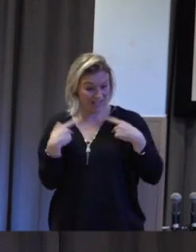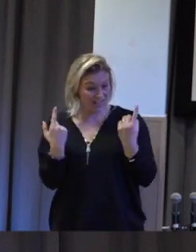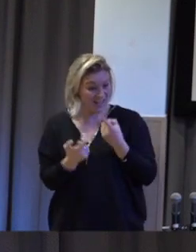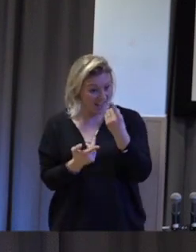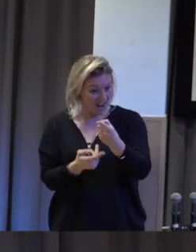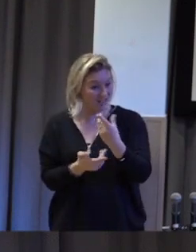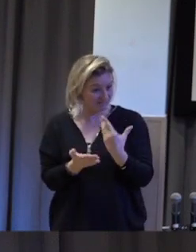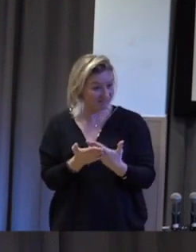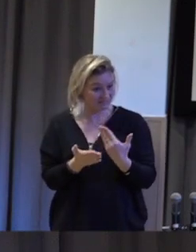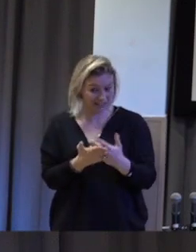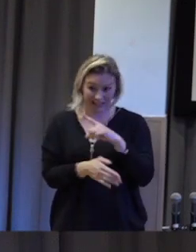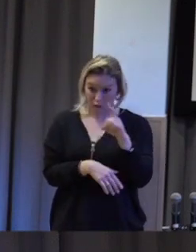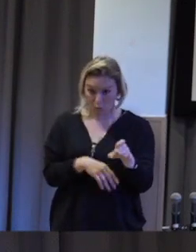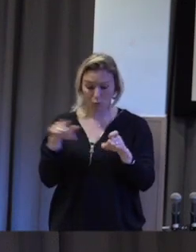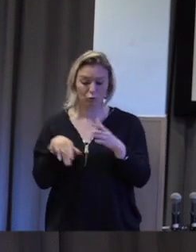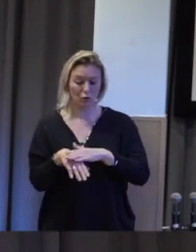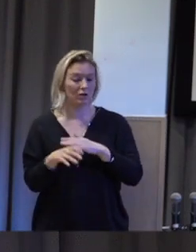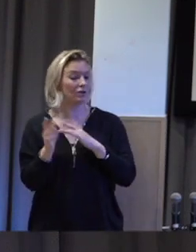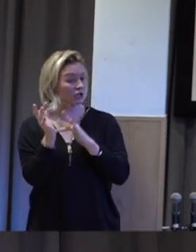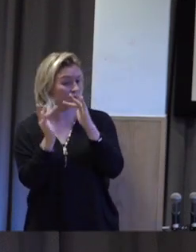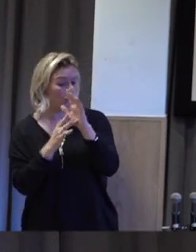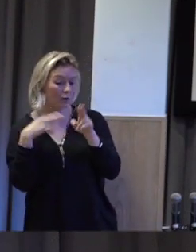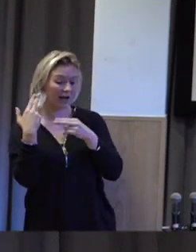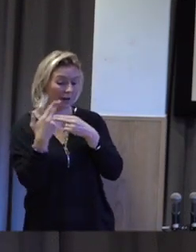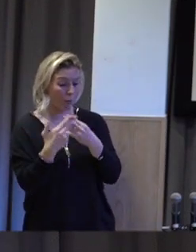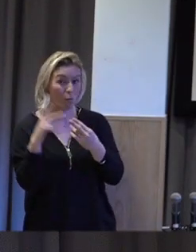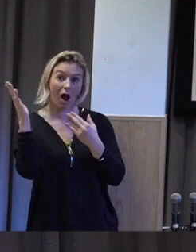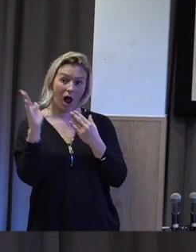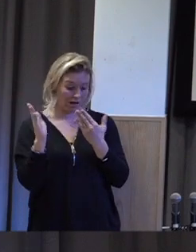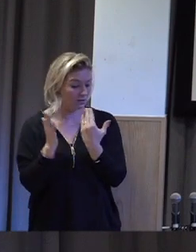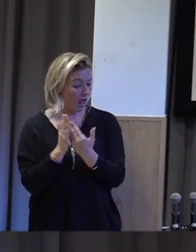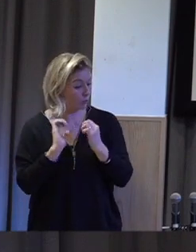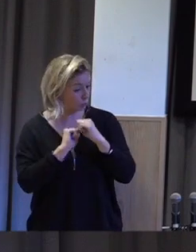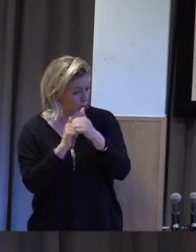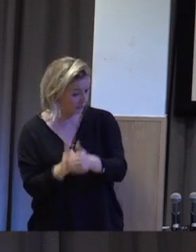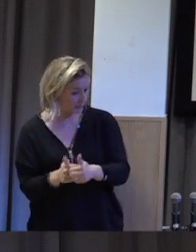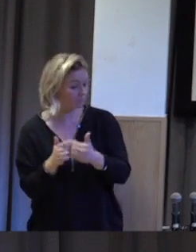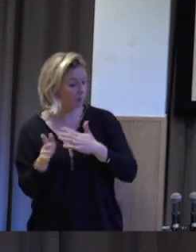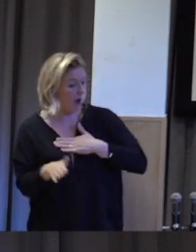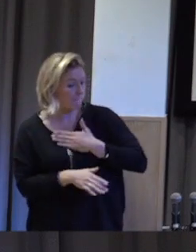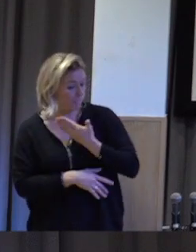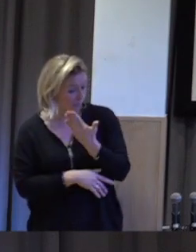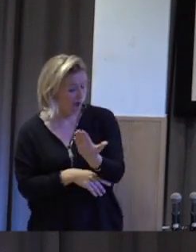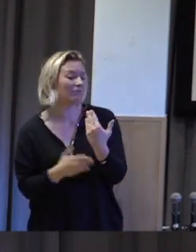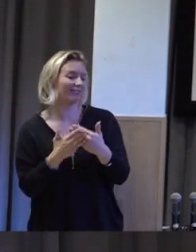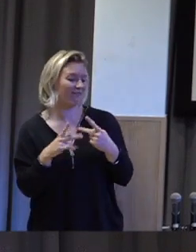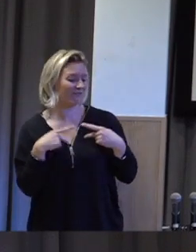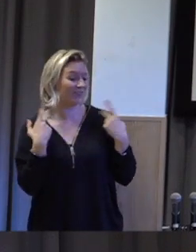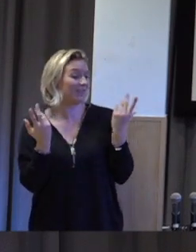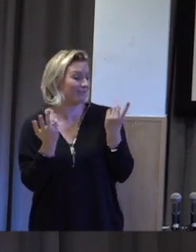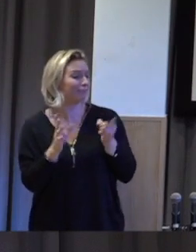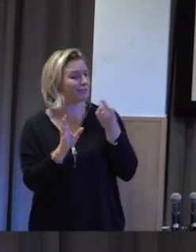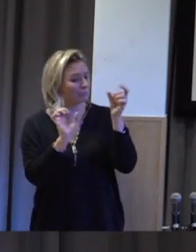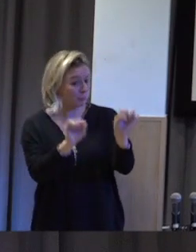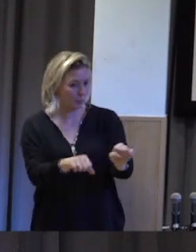éternelle ?» La réponse est de faire cela et tu vivras. Donc ma réflexion